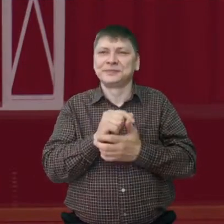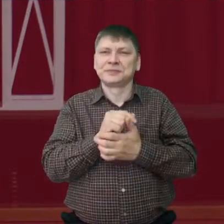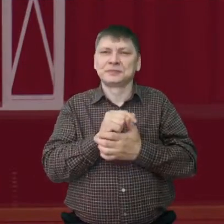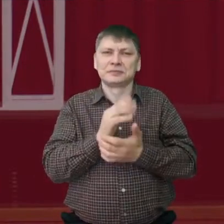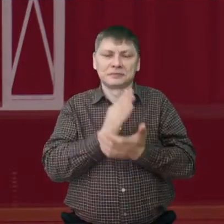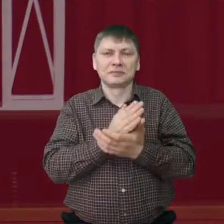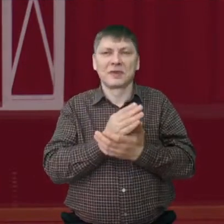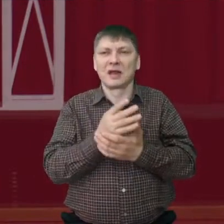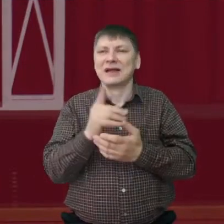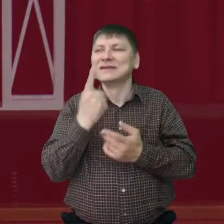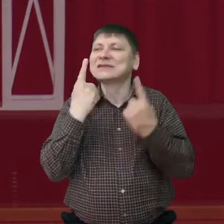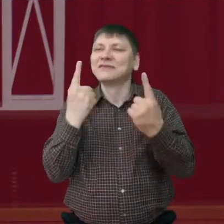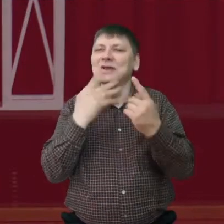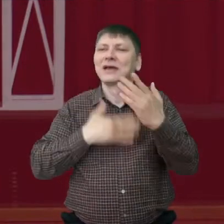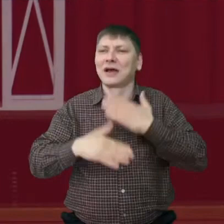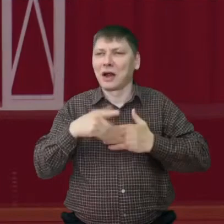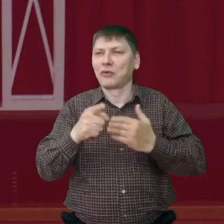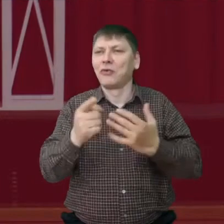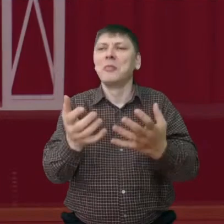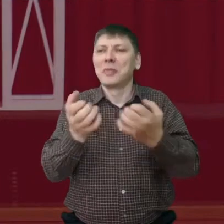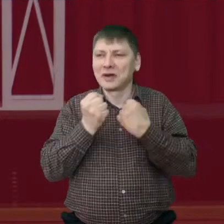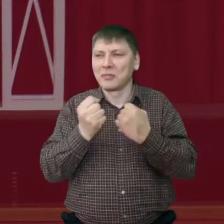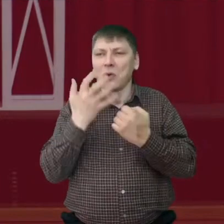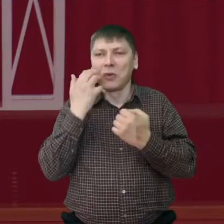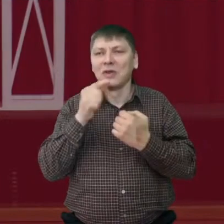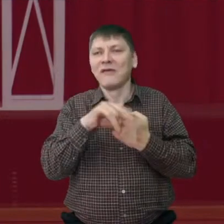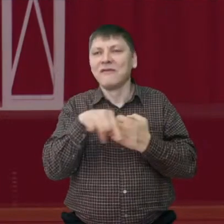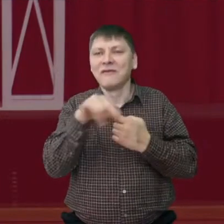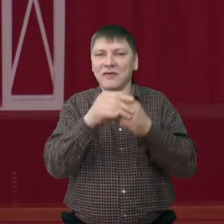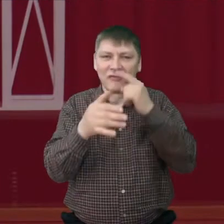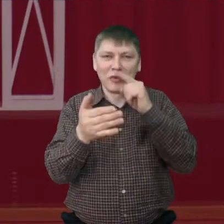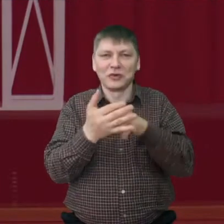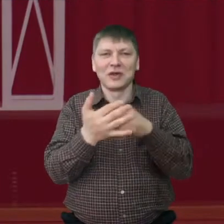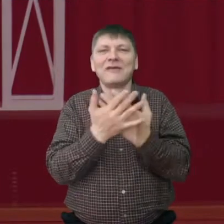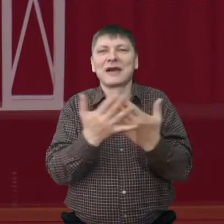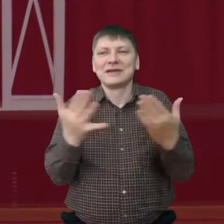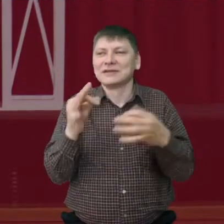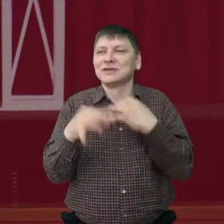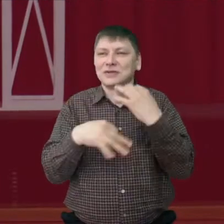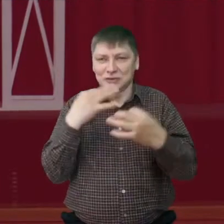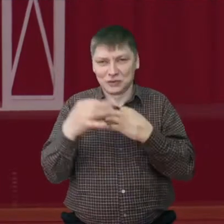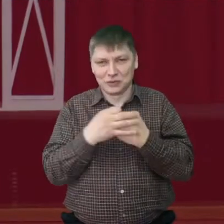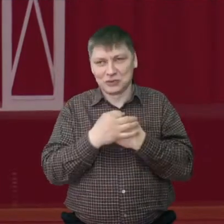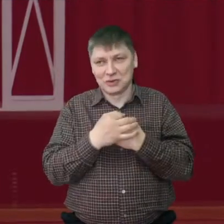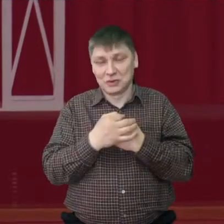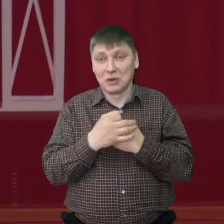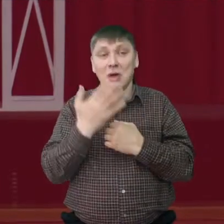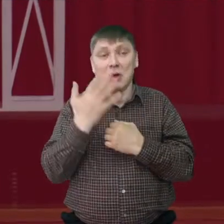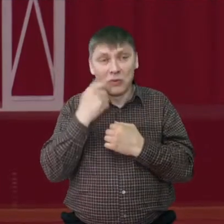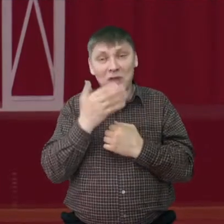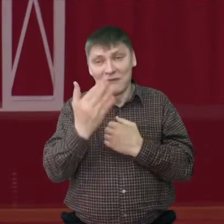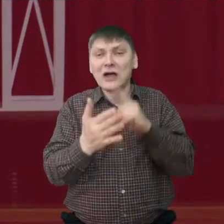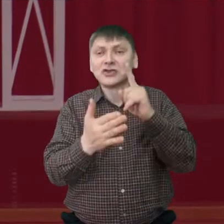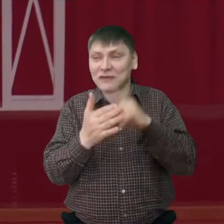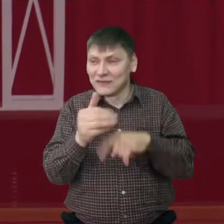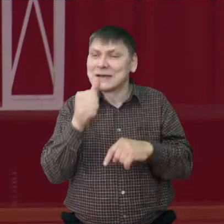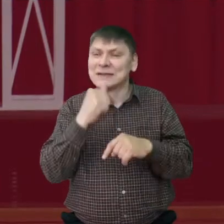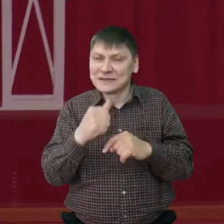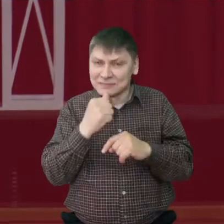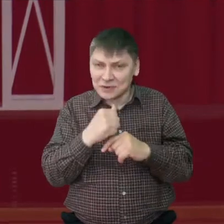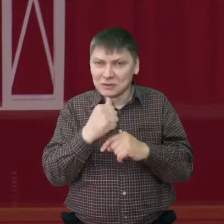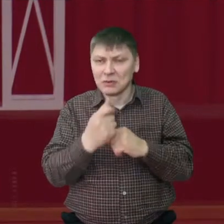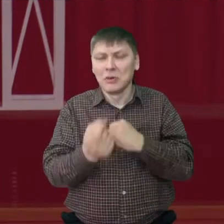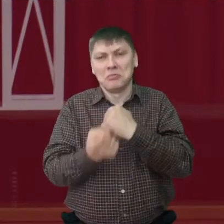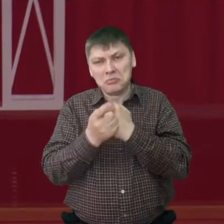стихи. «С великой радостью принимайте, братья мои, когда впадаете в различные искушения, зная, что испытание вашей веры производит